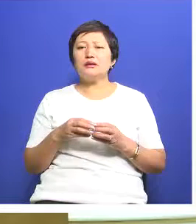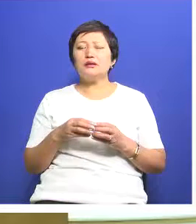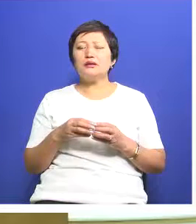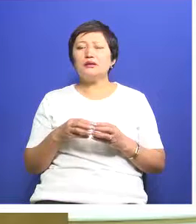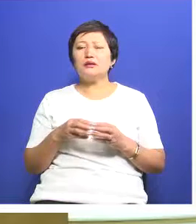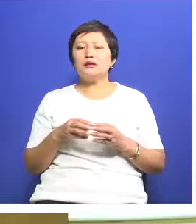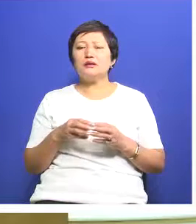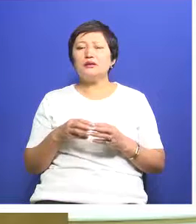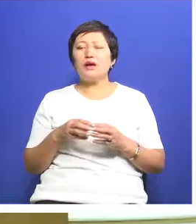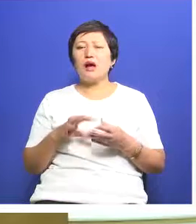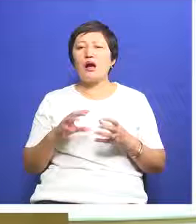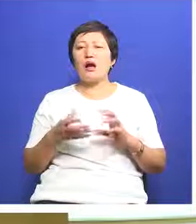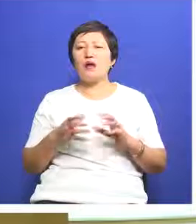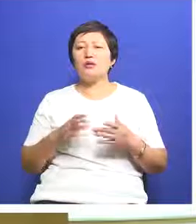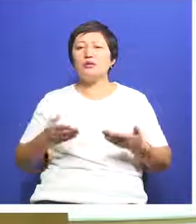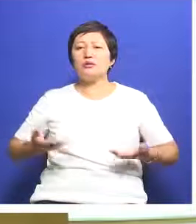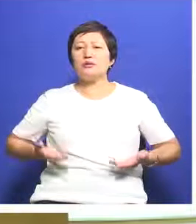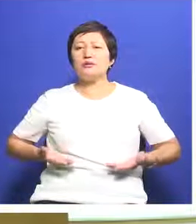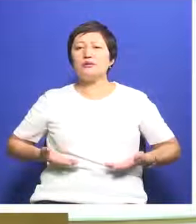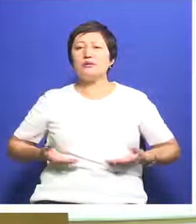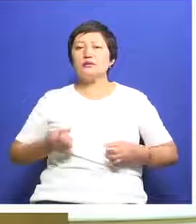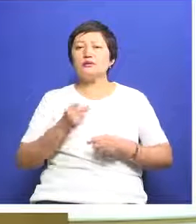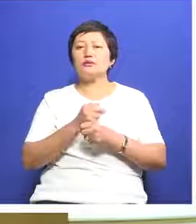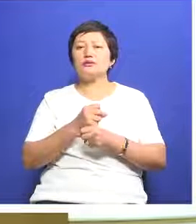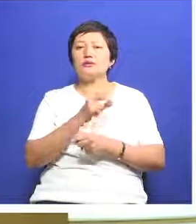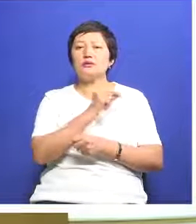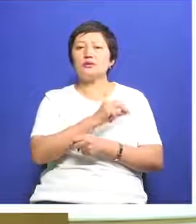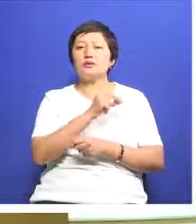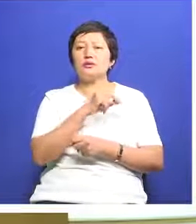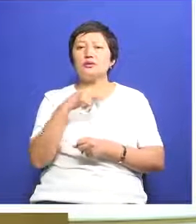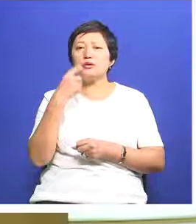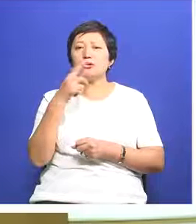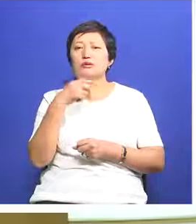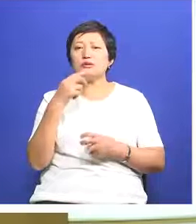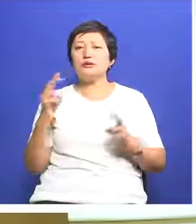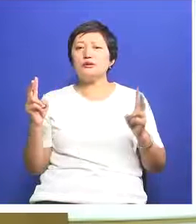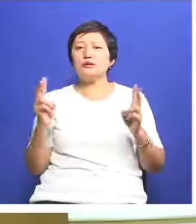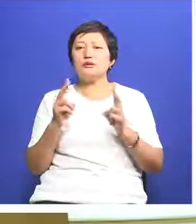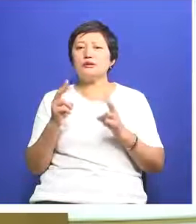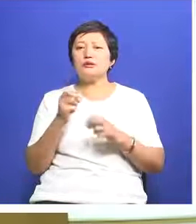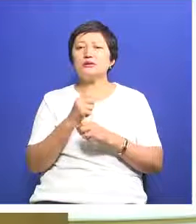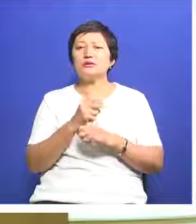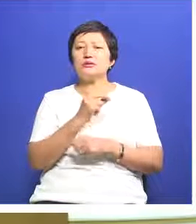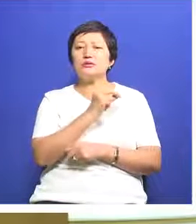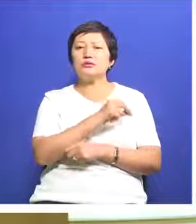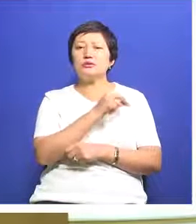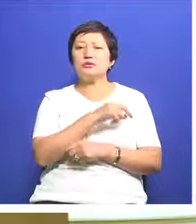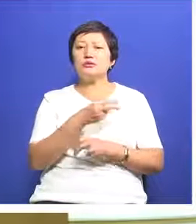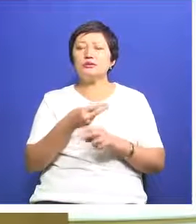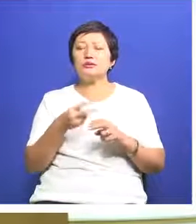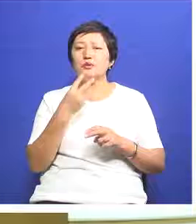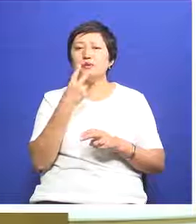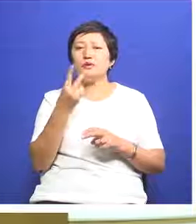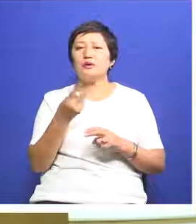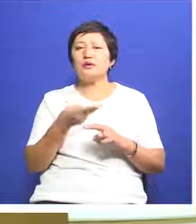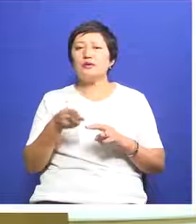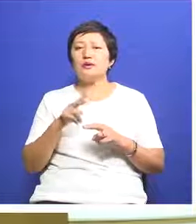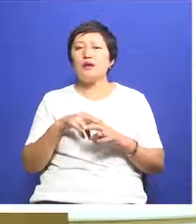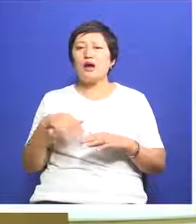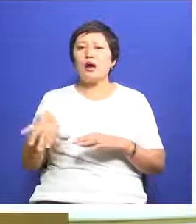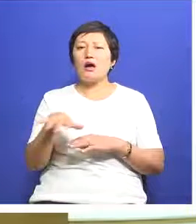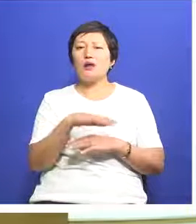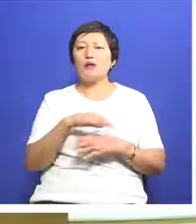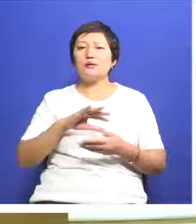калктарга жана ауыл тургундары менен жумуш жасап, буларга үгүт-насихат жумуштарын жүргүзүп көрүп эдик, калк